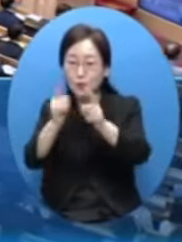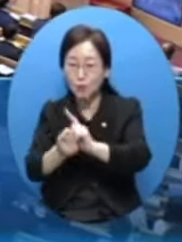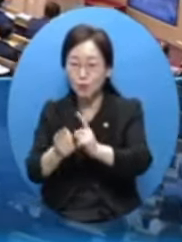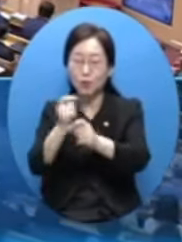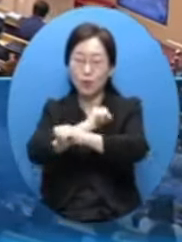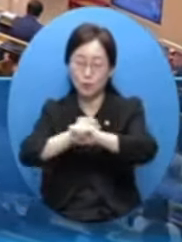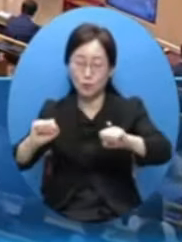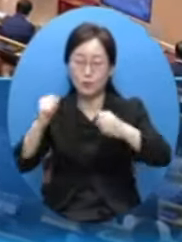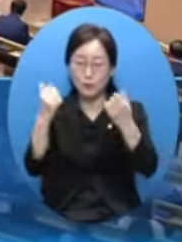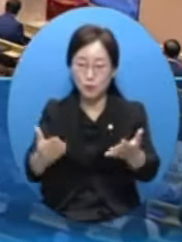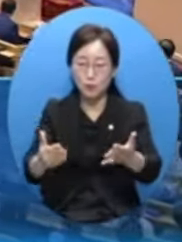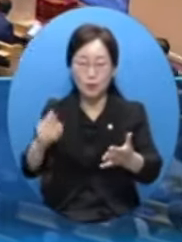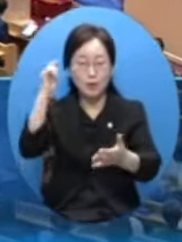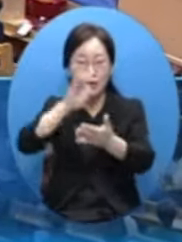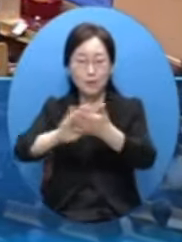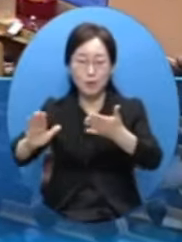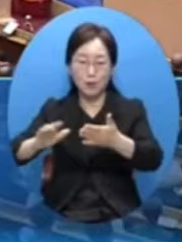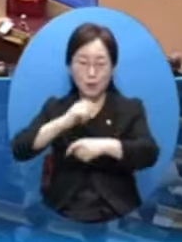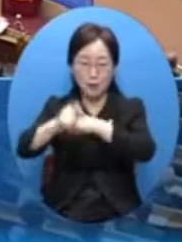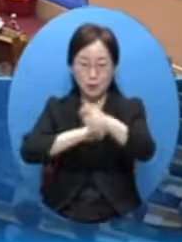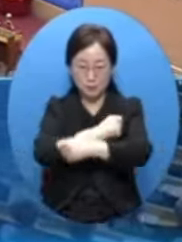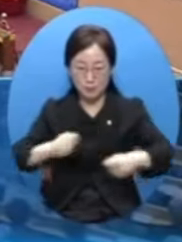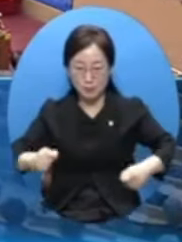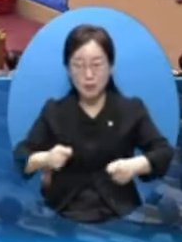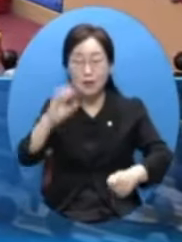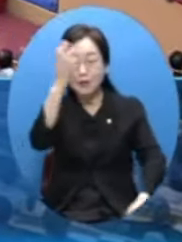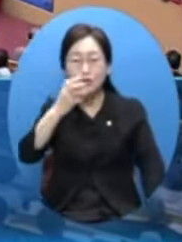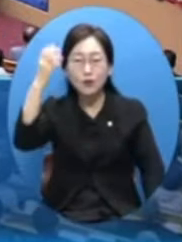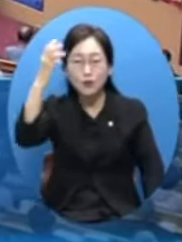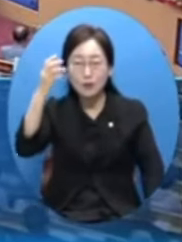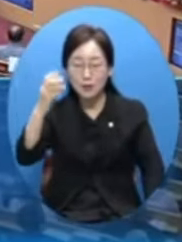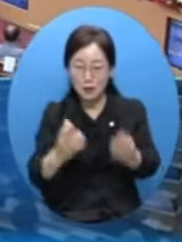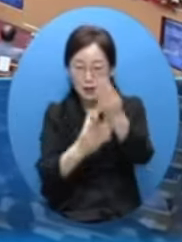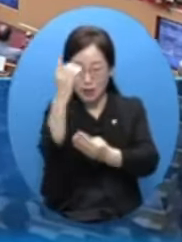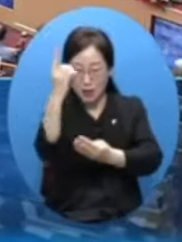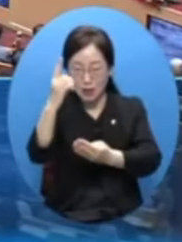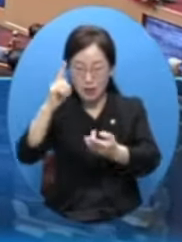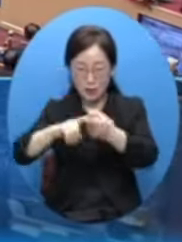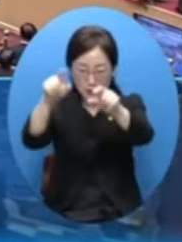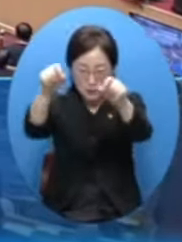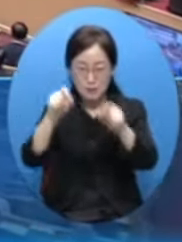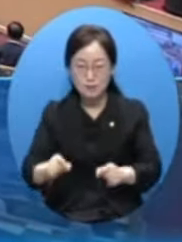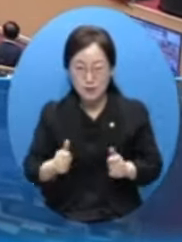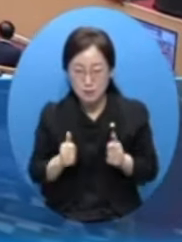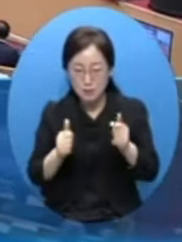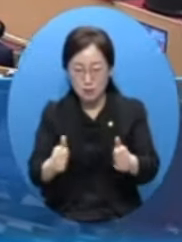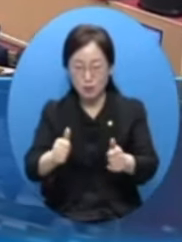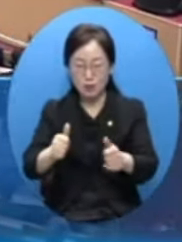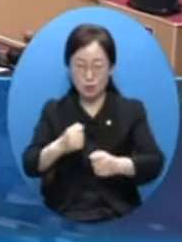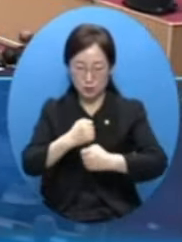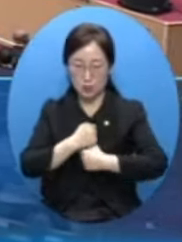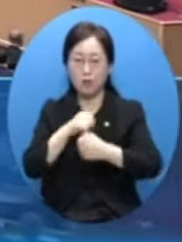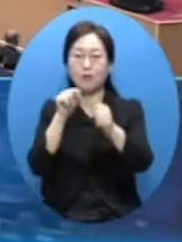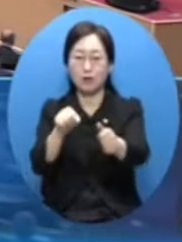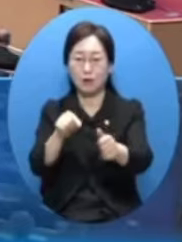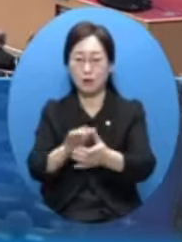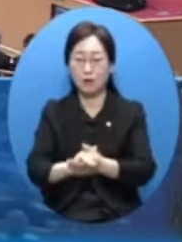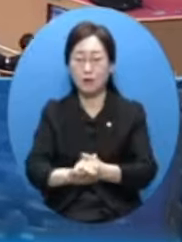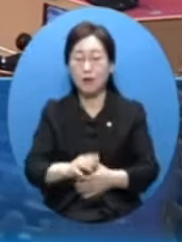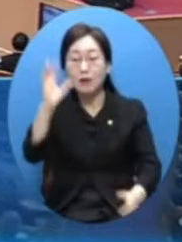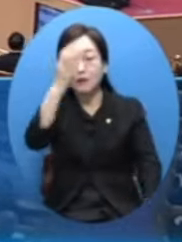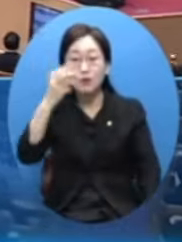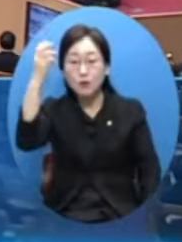용납하고 평안에 매는 줄로 성령이 하나 되게 하신 것을 힘써 지키라.